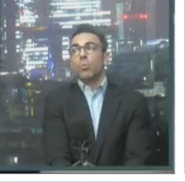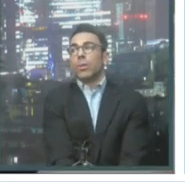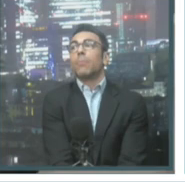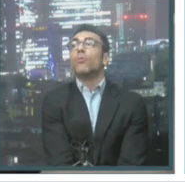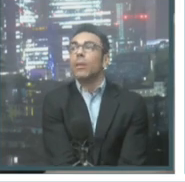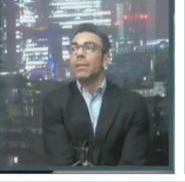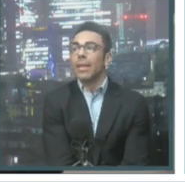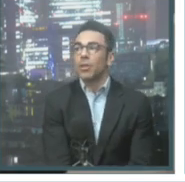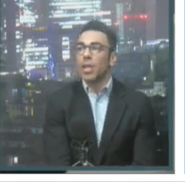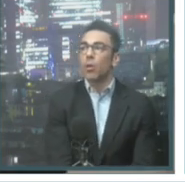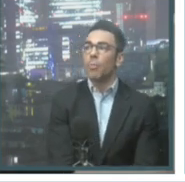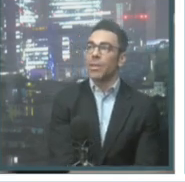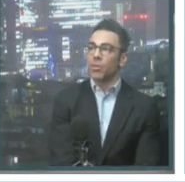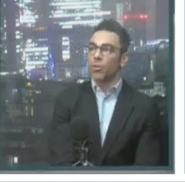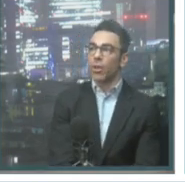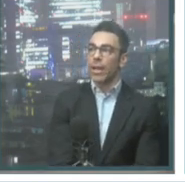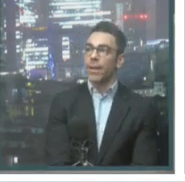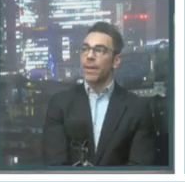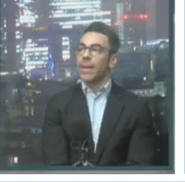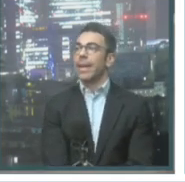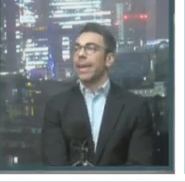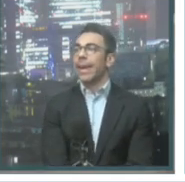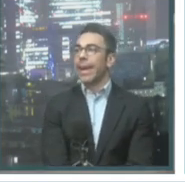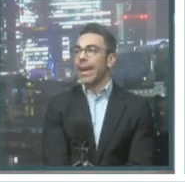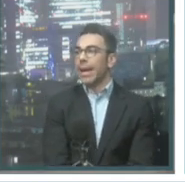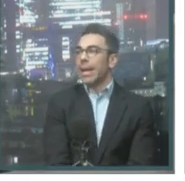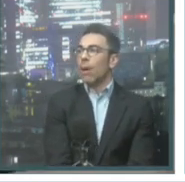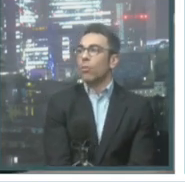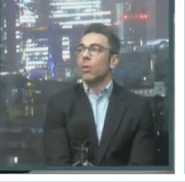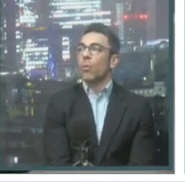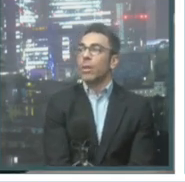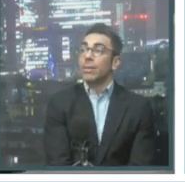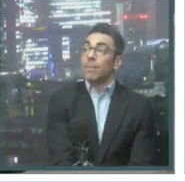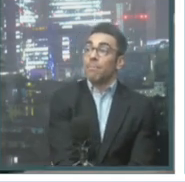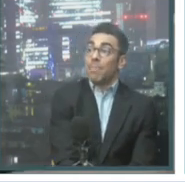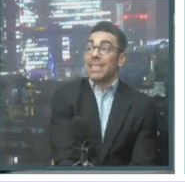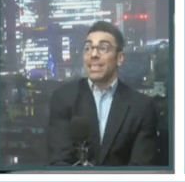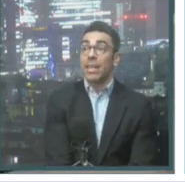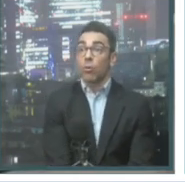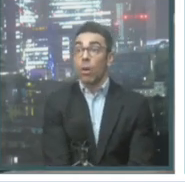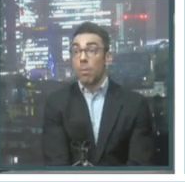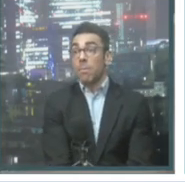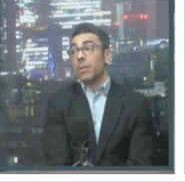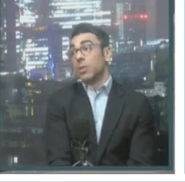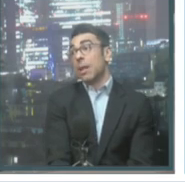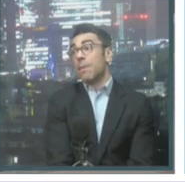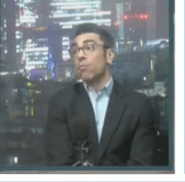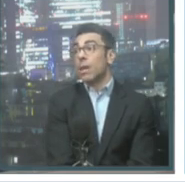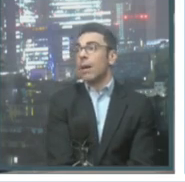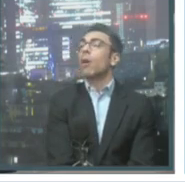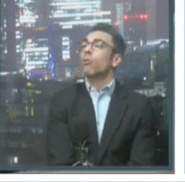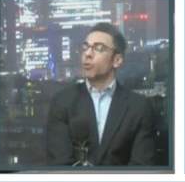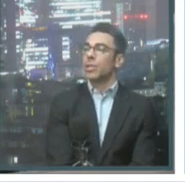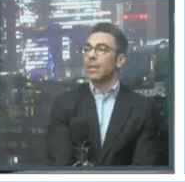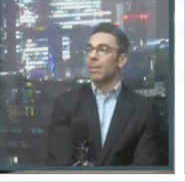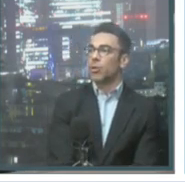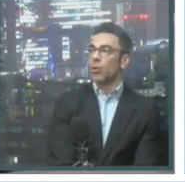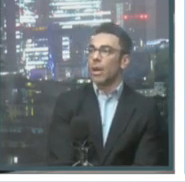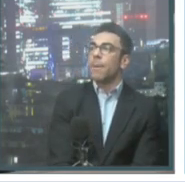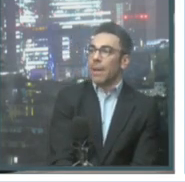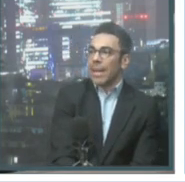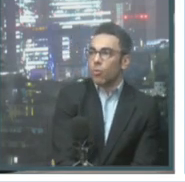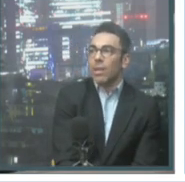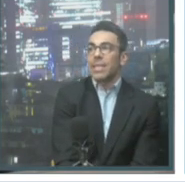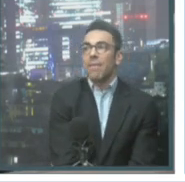bisogno potremo interagire con persone che la usano quindi se passasse dalle scuole proprio 20 sarebbe una conoscenza maggiore